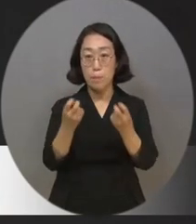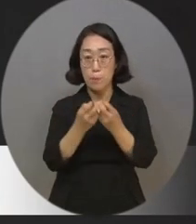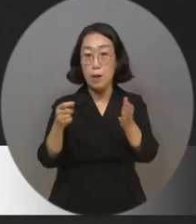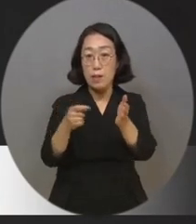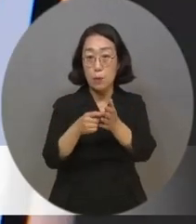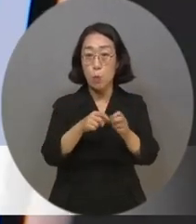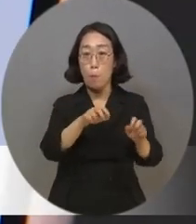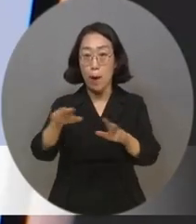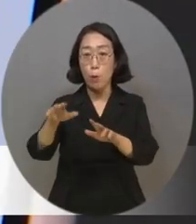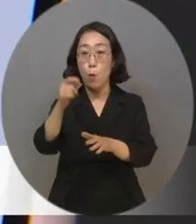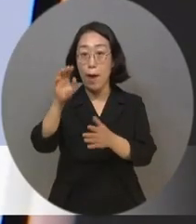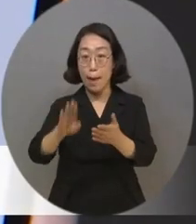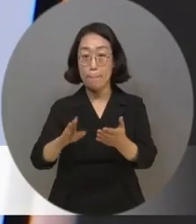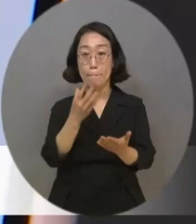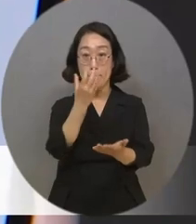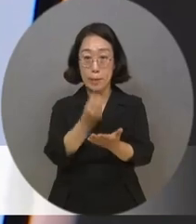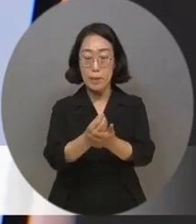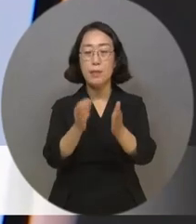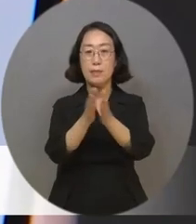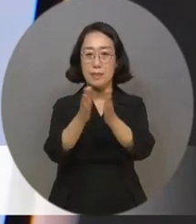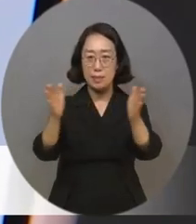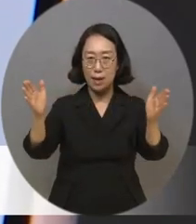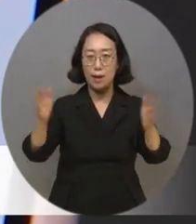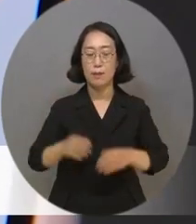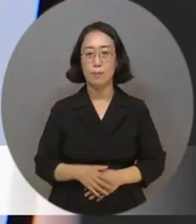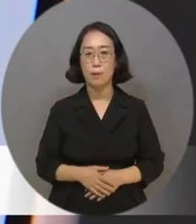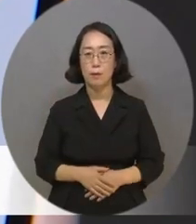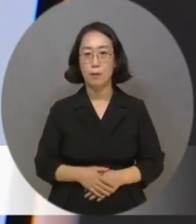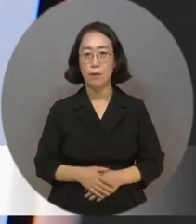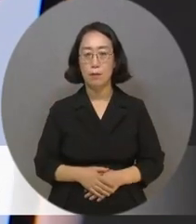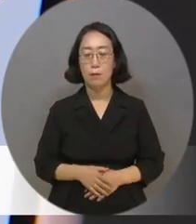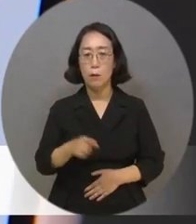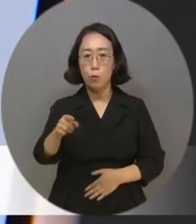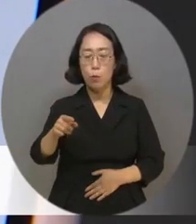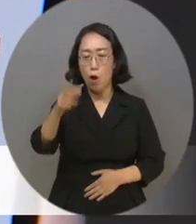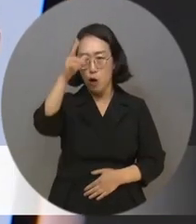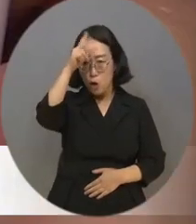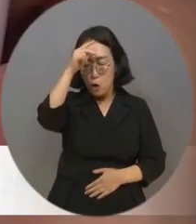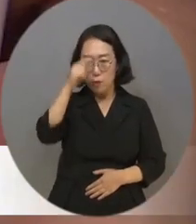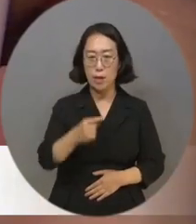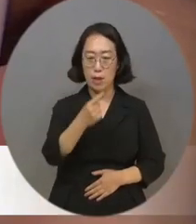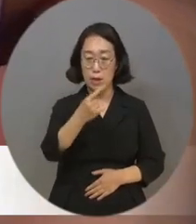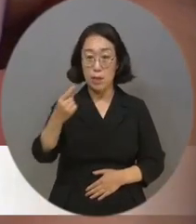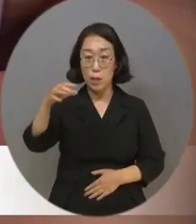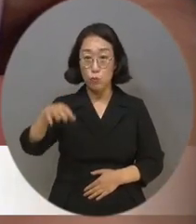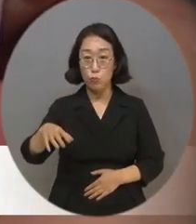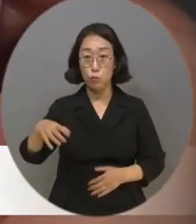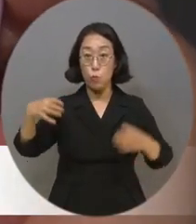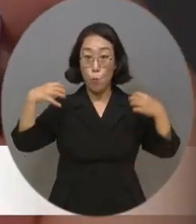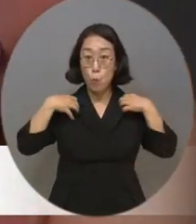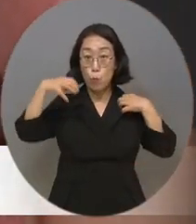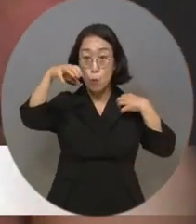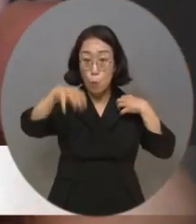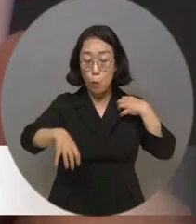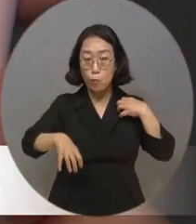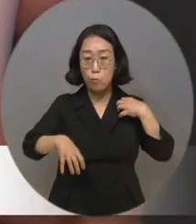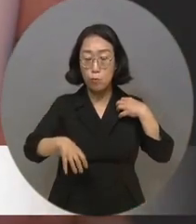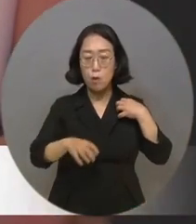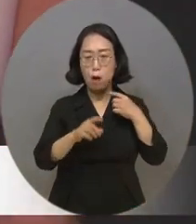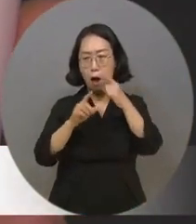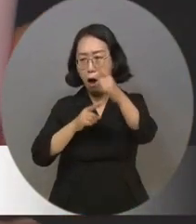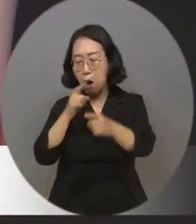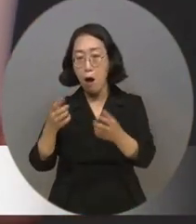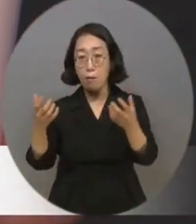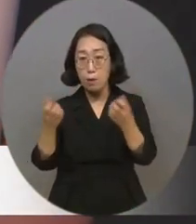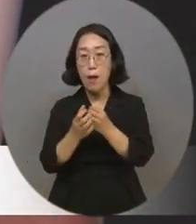긴급 신고 바로 앱이 지난 17일 출시됐습니다 그동안 경찰 소방 등 기관별로 운영되던 신고 앱을 하나로